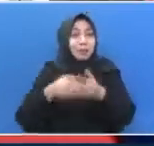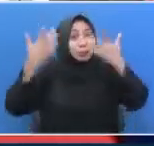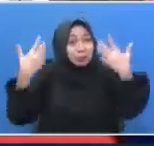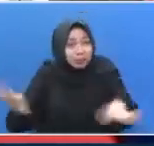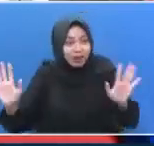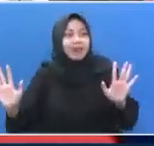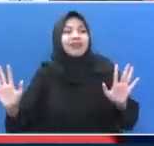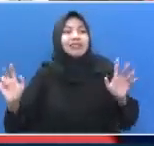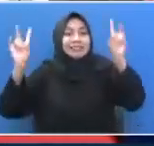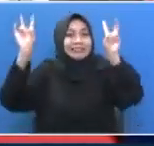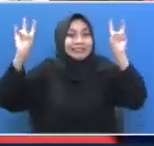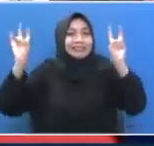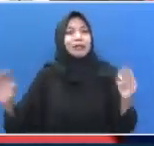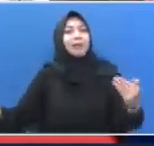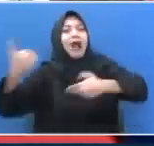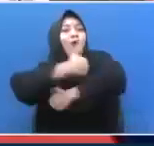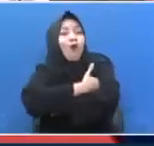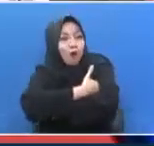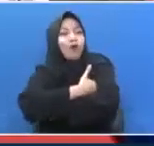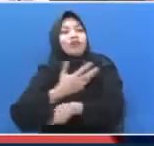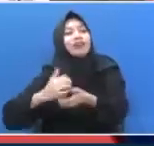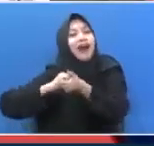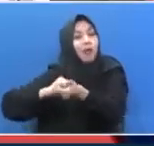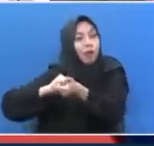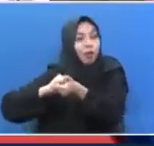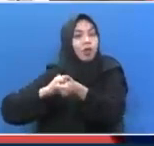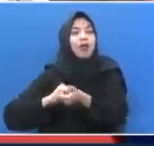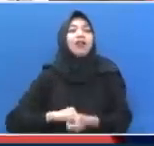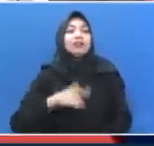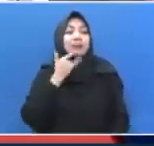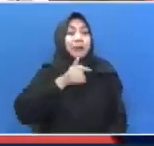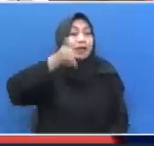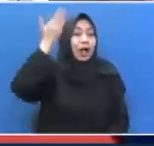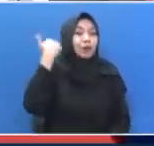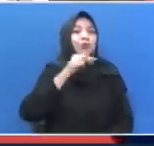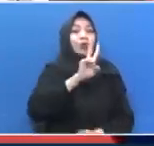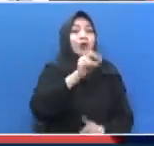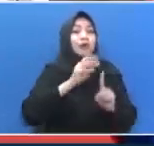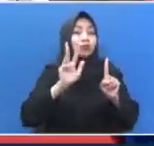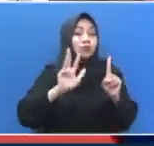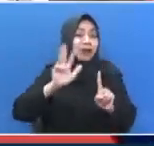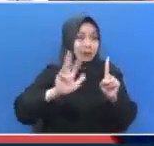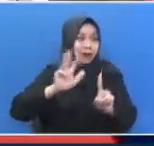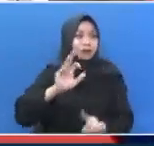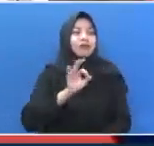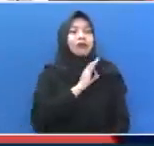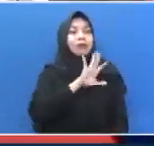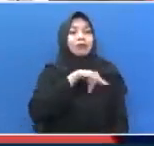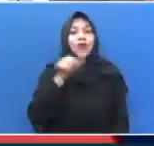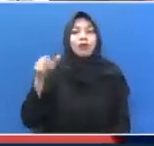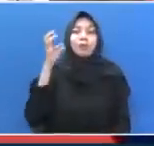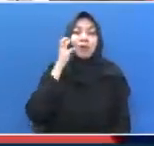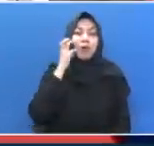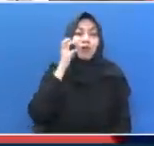semacam Islam politik yang pernah dipraktekkan oleh Jokowi 2019 yang lalu dimana menjadikan Prabu